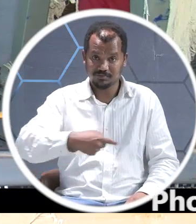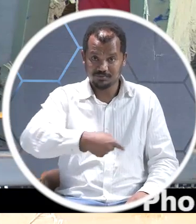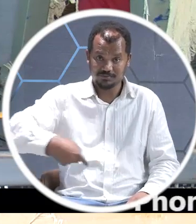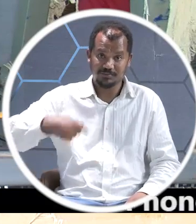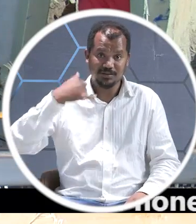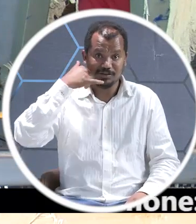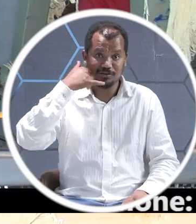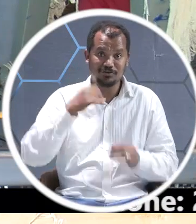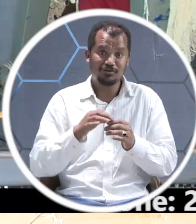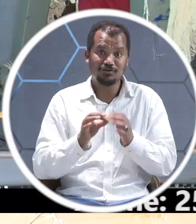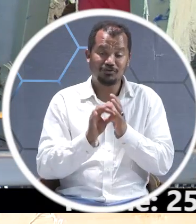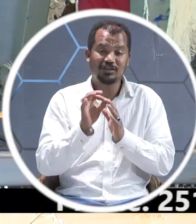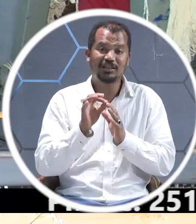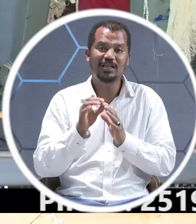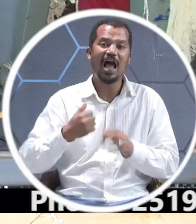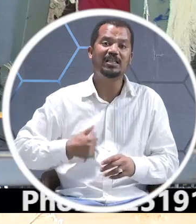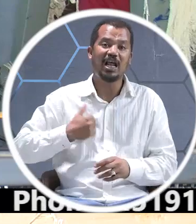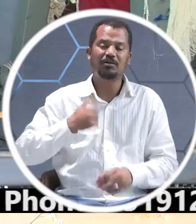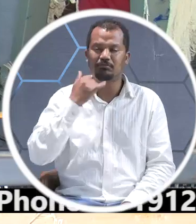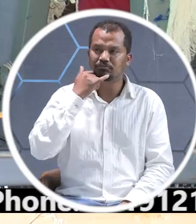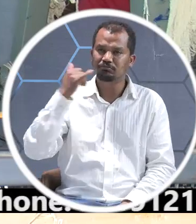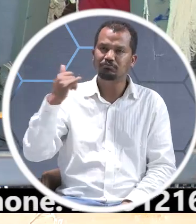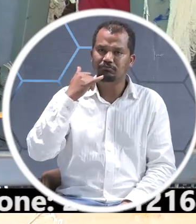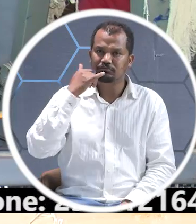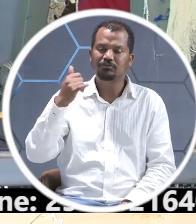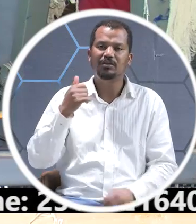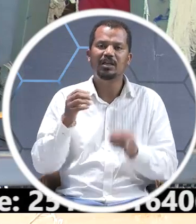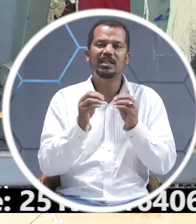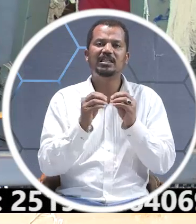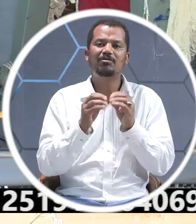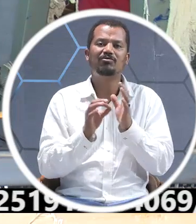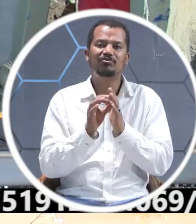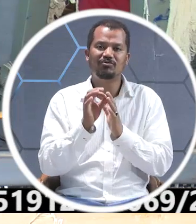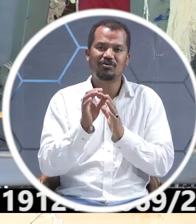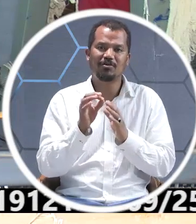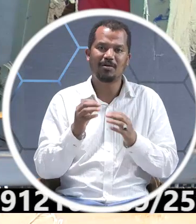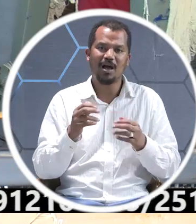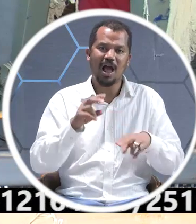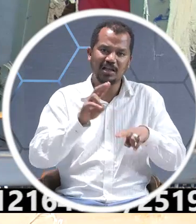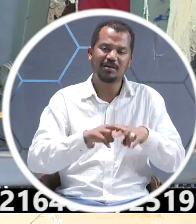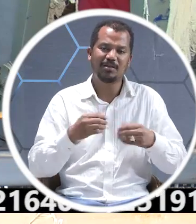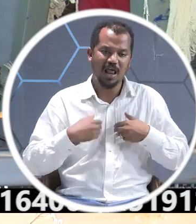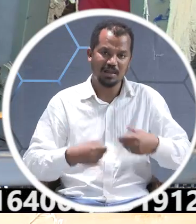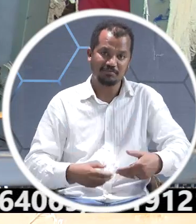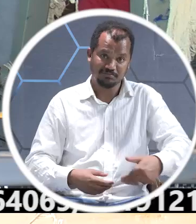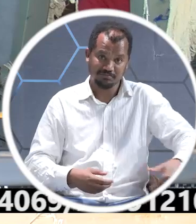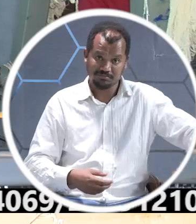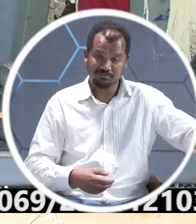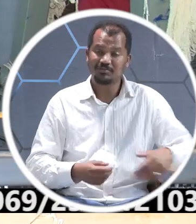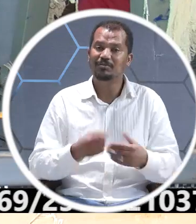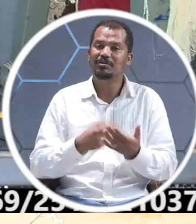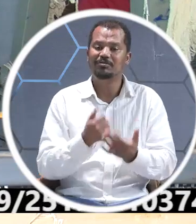سلک قدرتشون نه یه مگنیا درشچو یه دوبلاچو یه اکانت قدرتشون ماسک امت آل